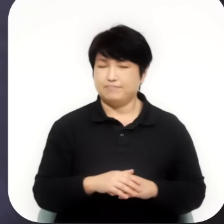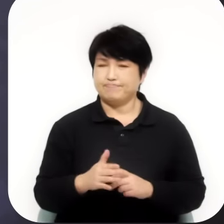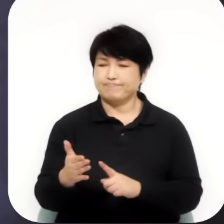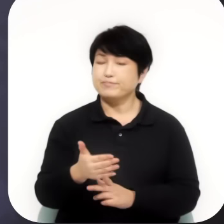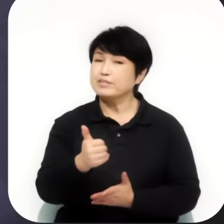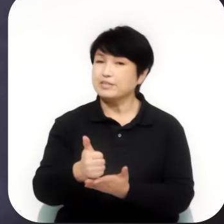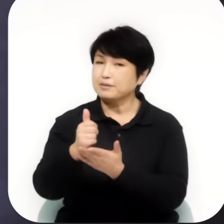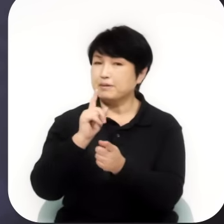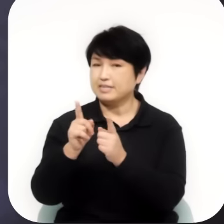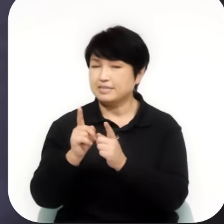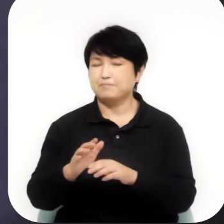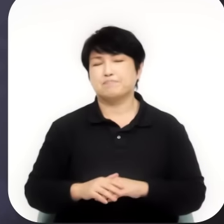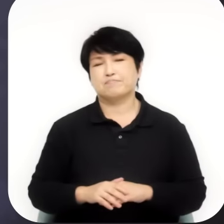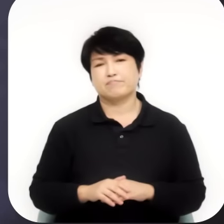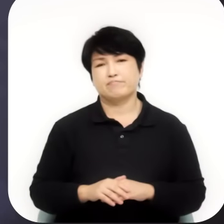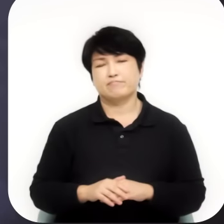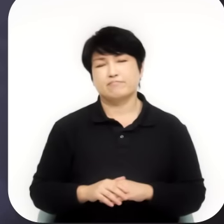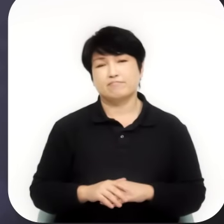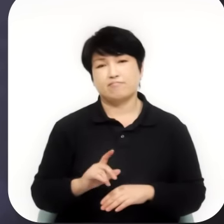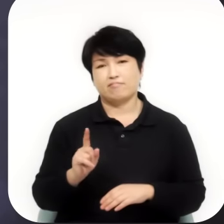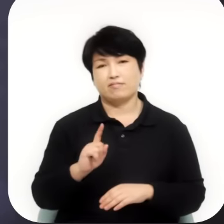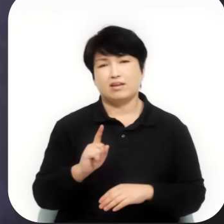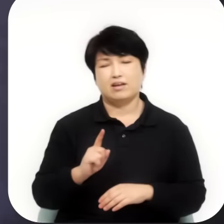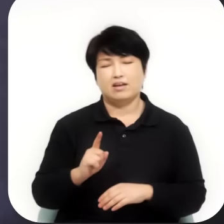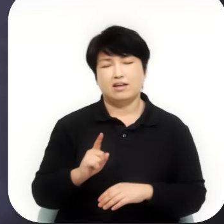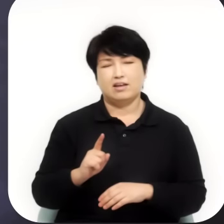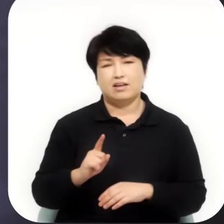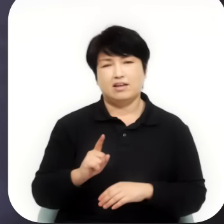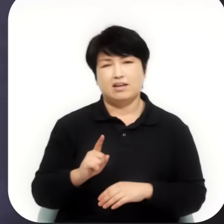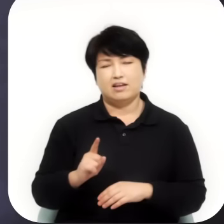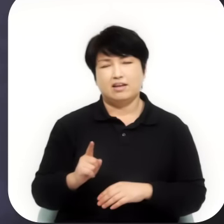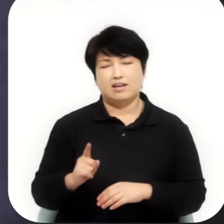그래서 부처님께서는 이미 지나가버린 과거의